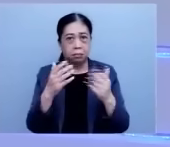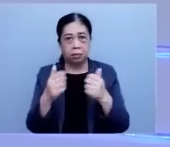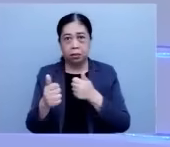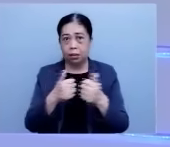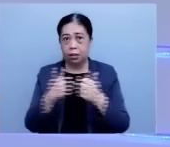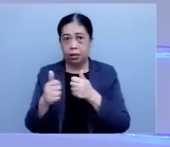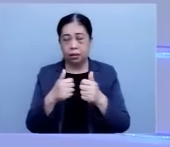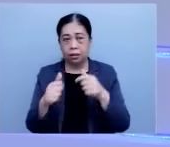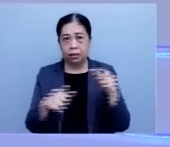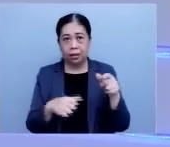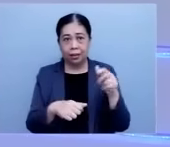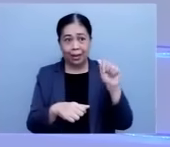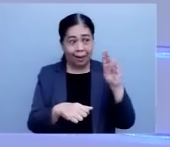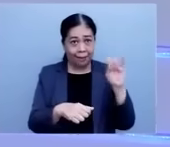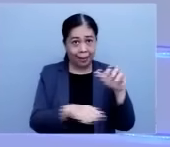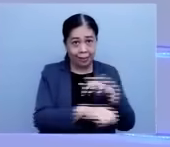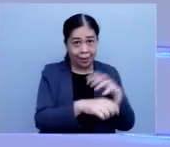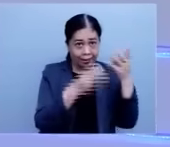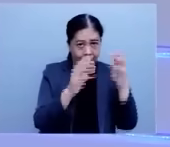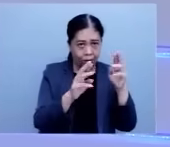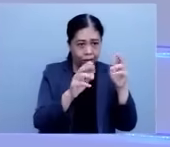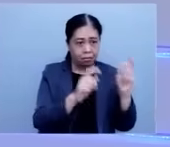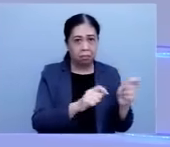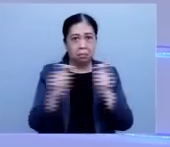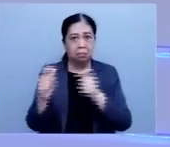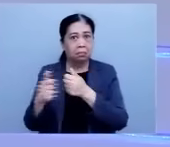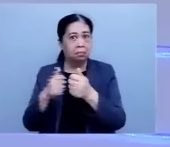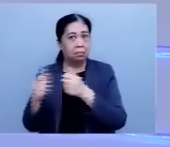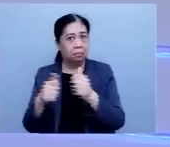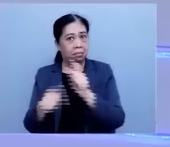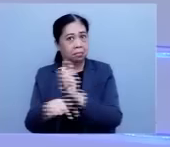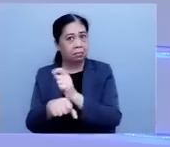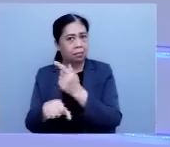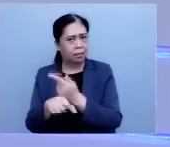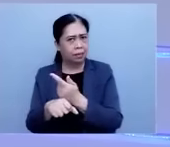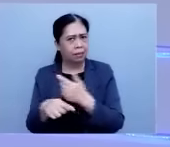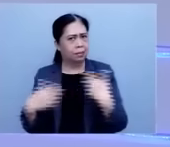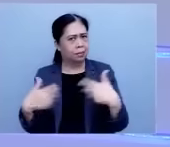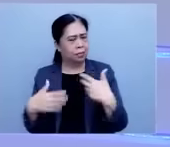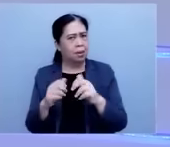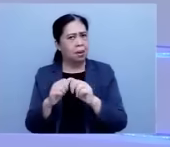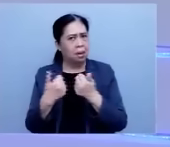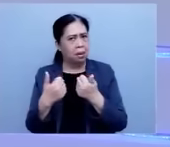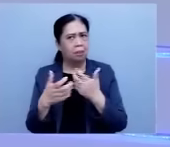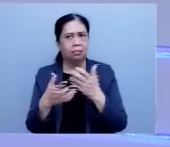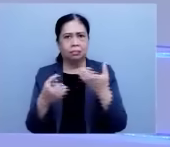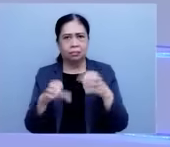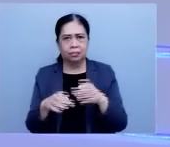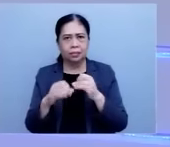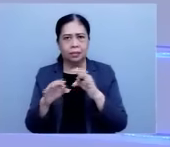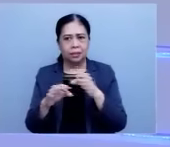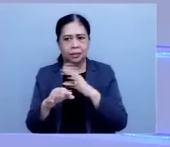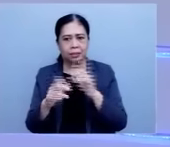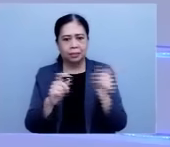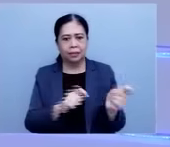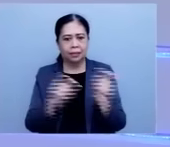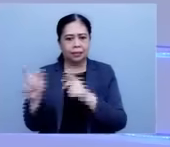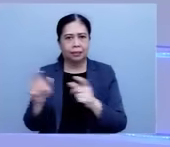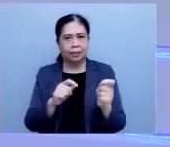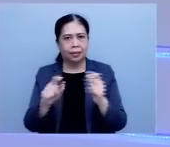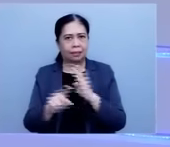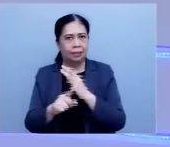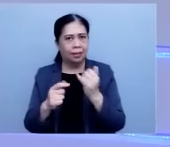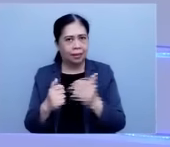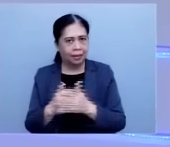Makati Mayor Abby Binay. E gaano nga ba kalaki ang tsansa niyang manalo kung magiging balwarte niya ang mga inilipat na barangay?